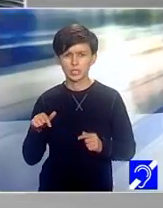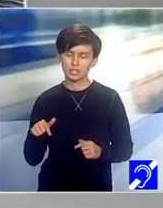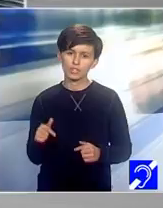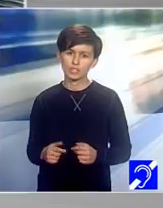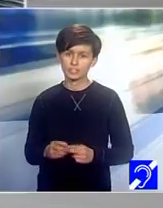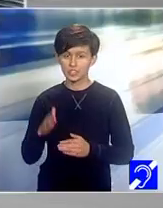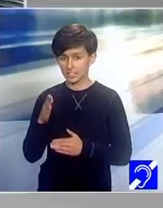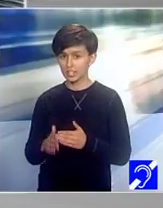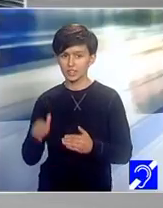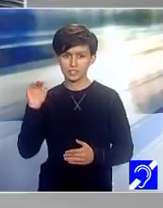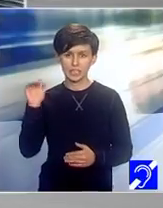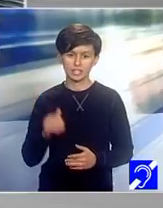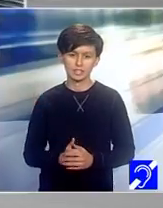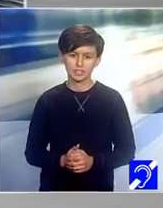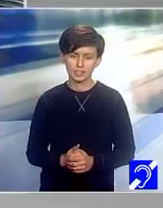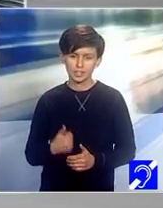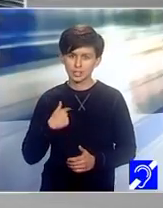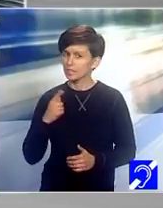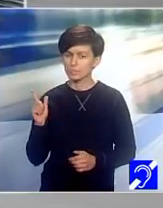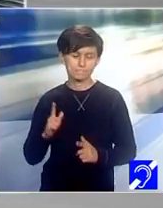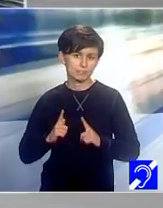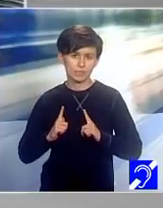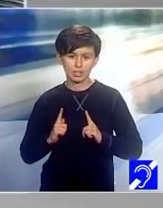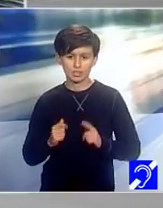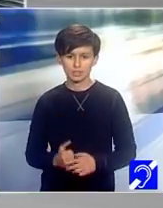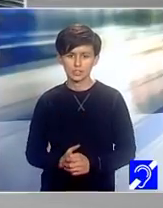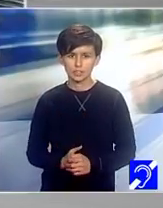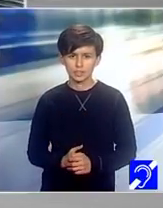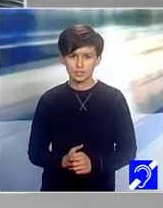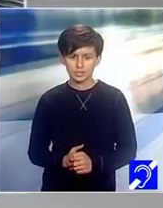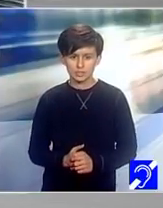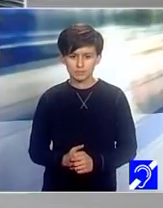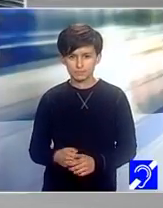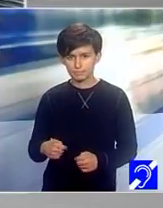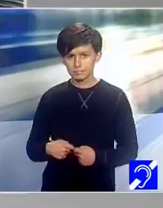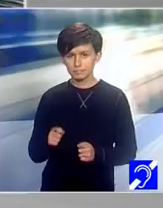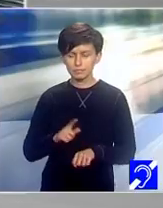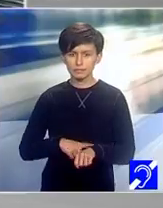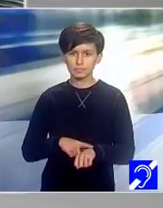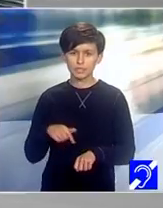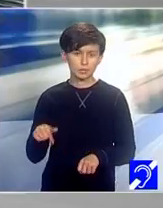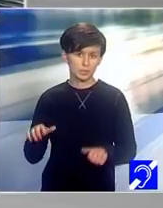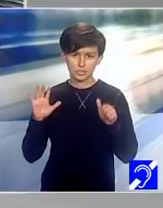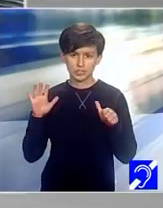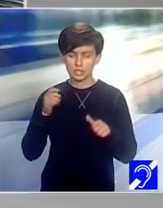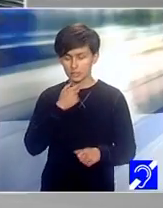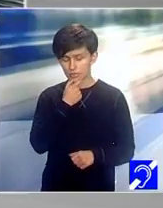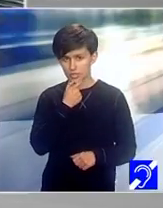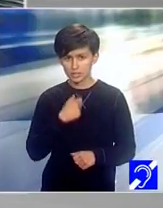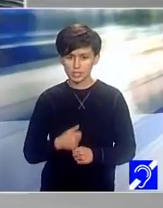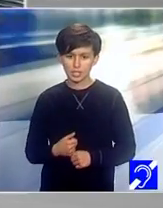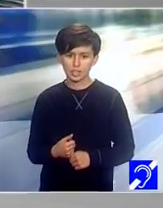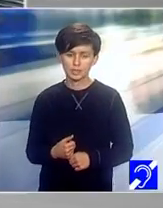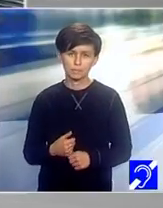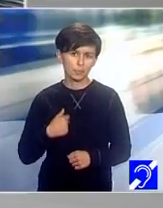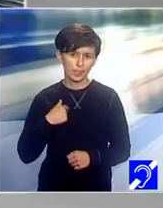deznodământ? Nu, eu nu am așteptat. În tot acest interval de 6 ani am